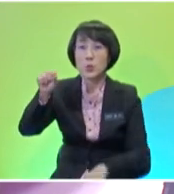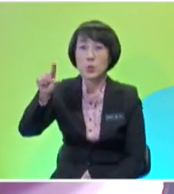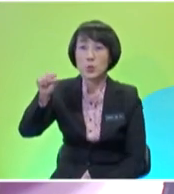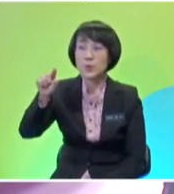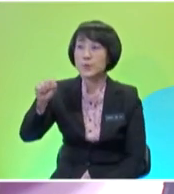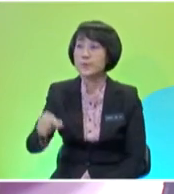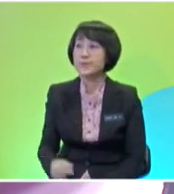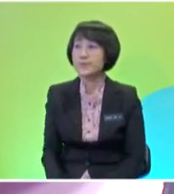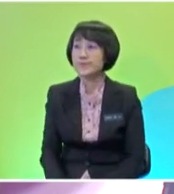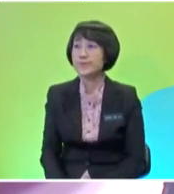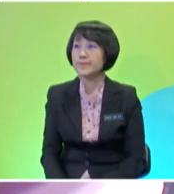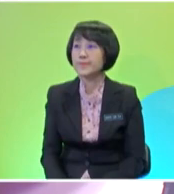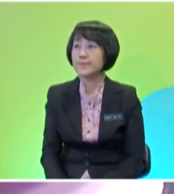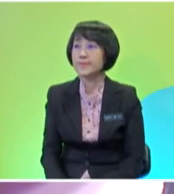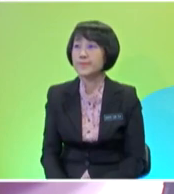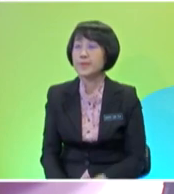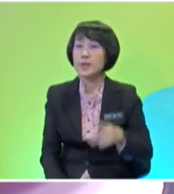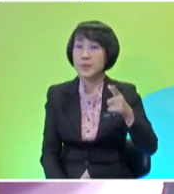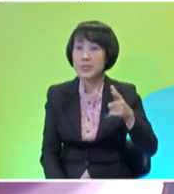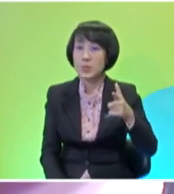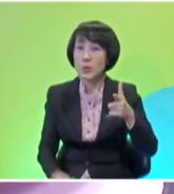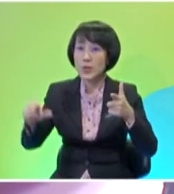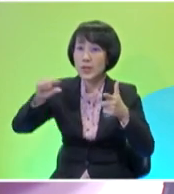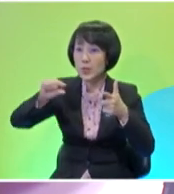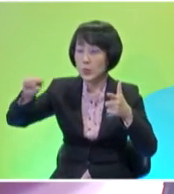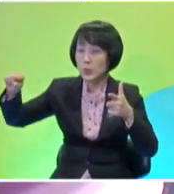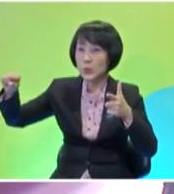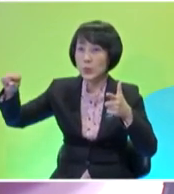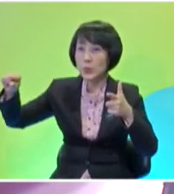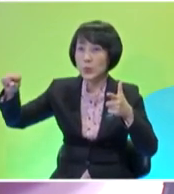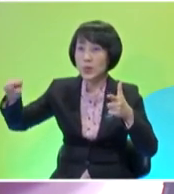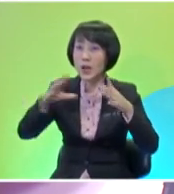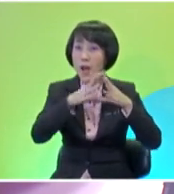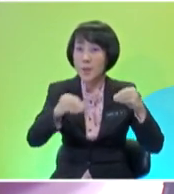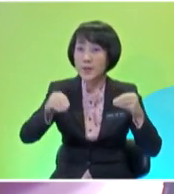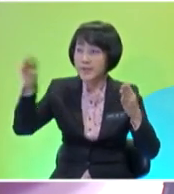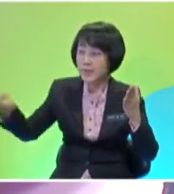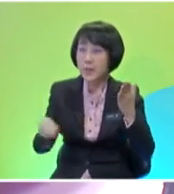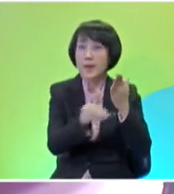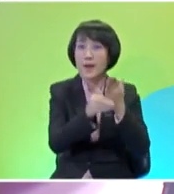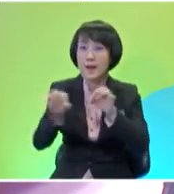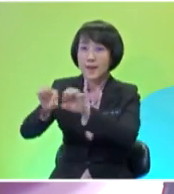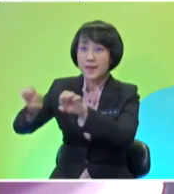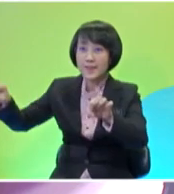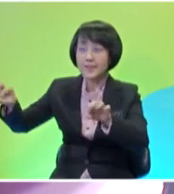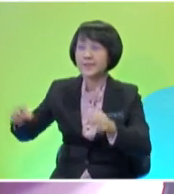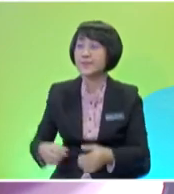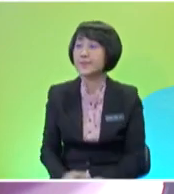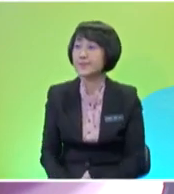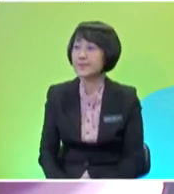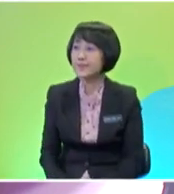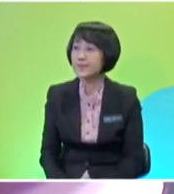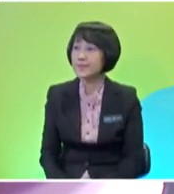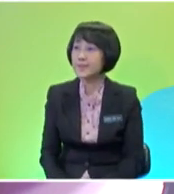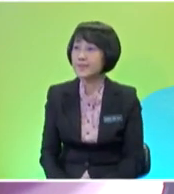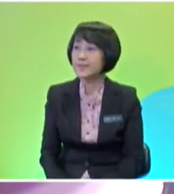pasangan ni mesti ada. Betul. Kalau dia saja habis gam dah tak ada dah. Kena ada tambahan. Kena ada dua-dua. Okay, so kita lekatkan bahagian bawah, baru kita